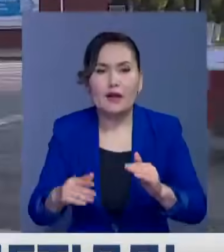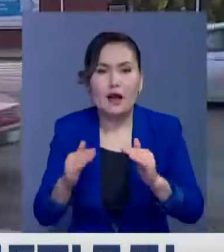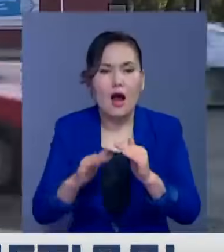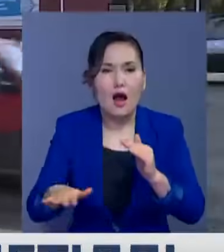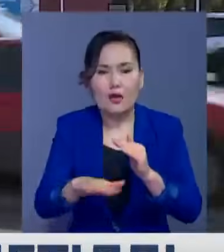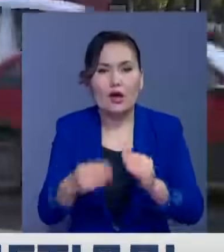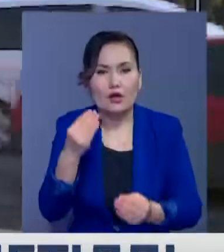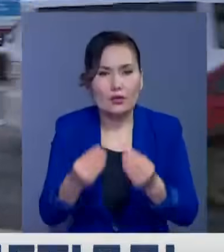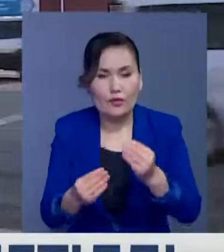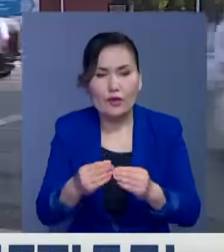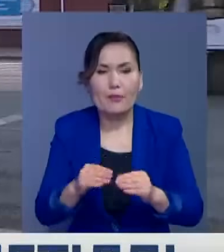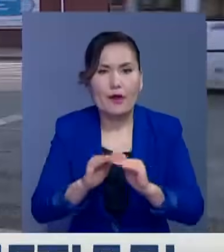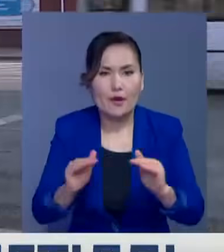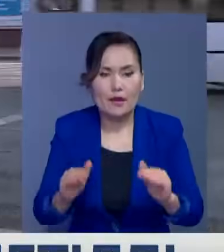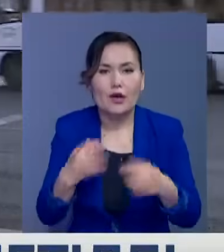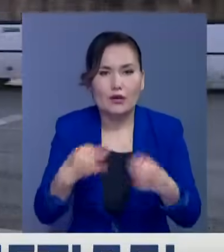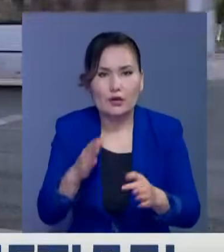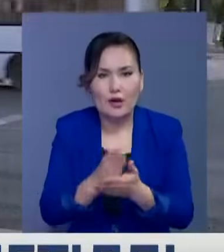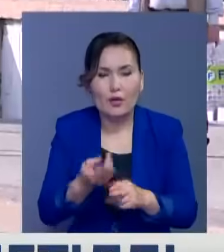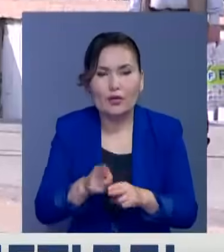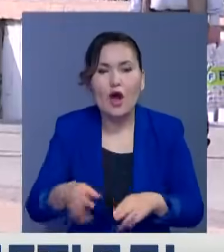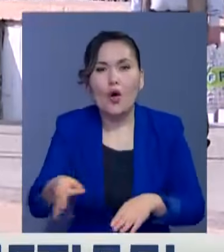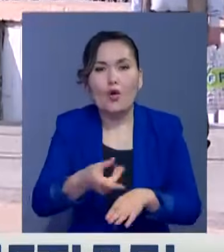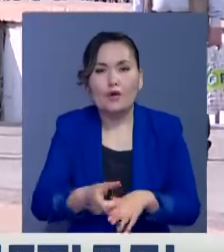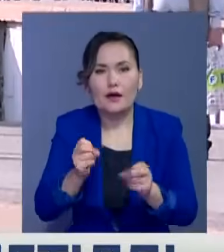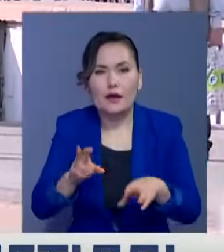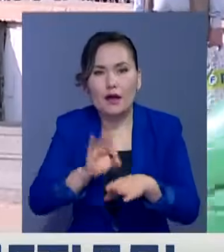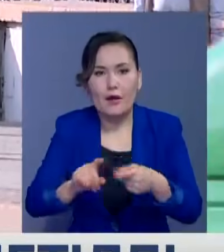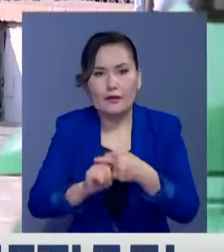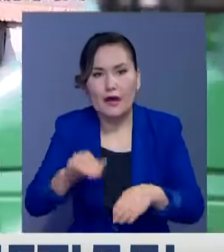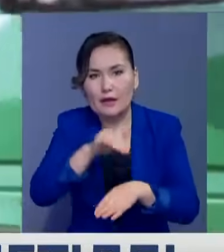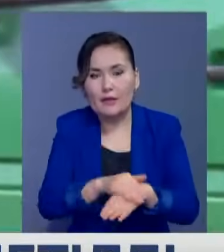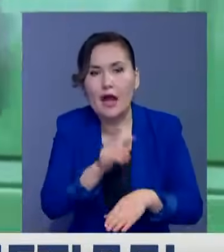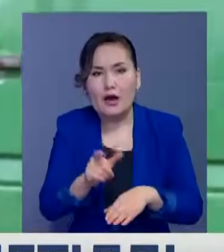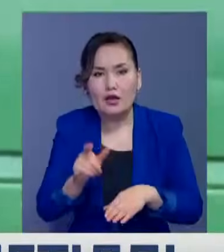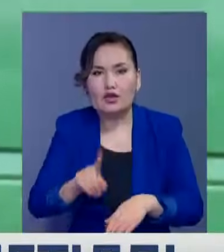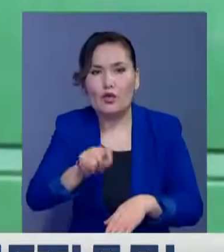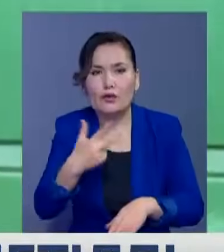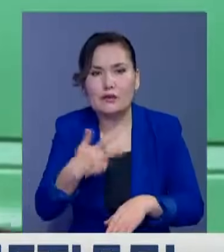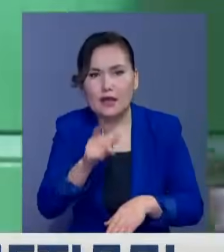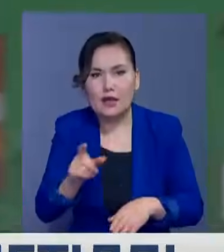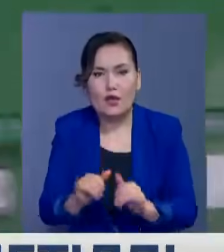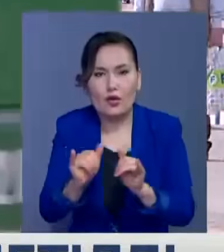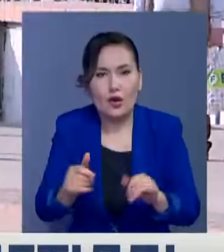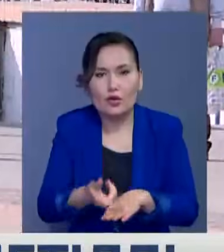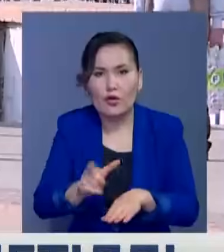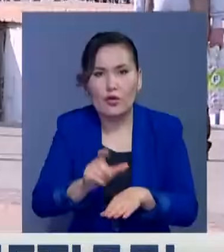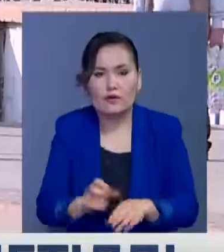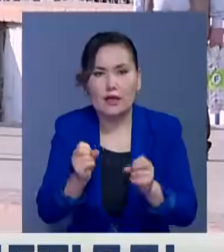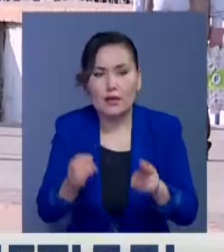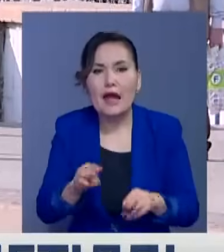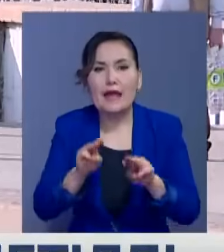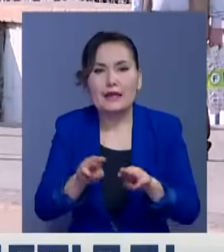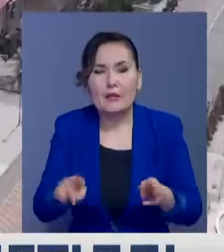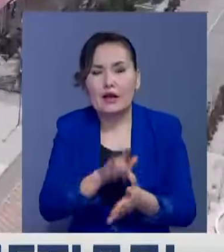шаралары әлі де сақталып отыр, себебі облыста қауіпті індет жұқтырған адам саны 130-дан асса, басым